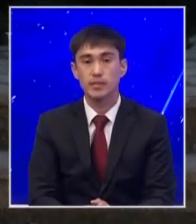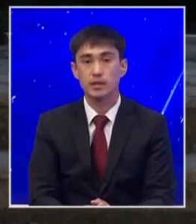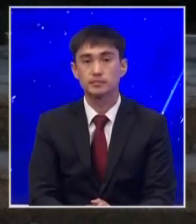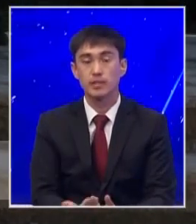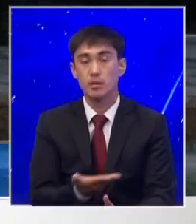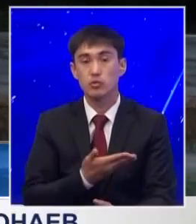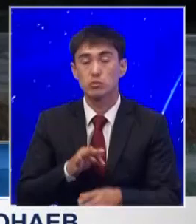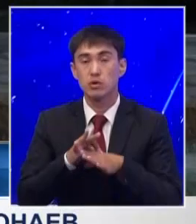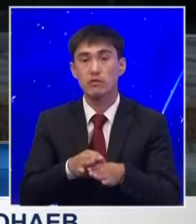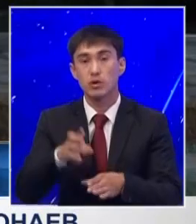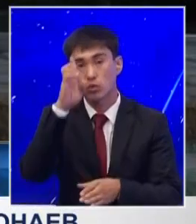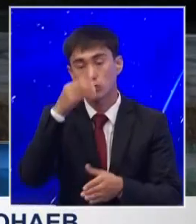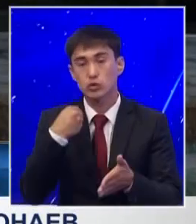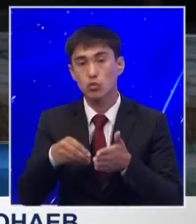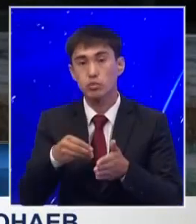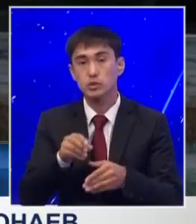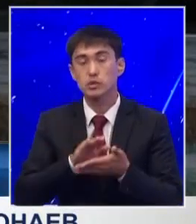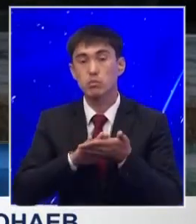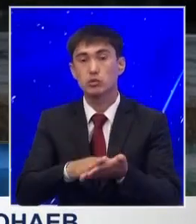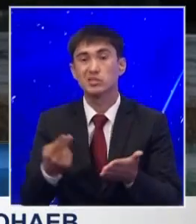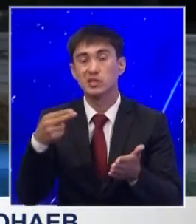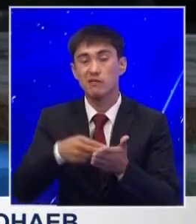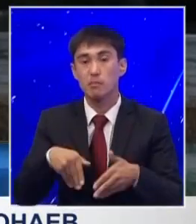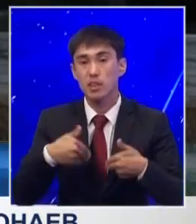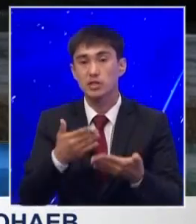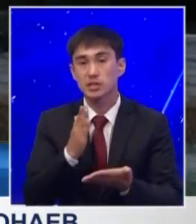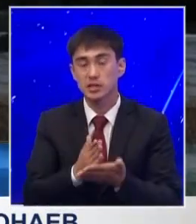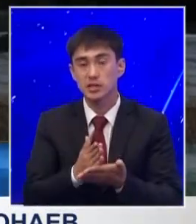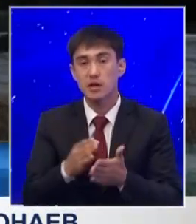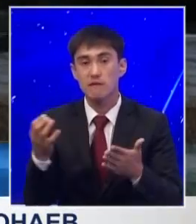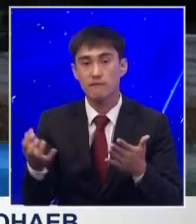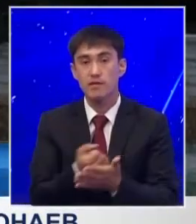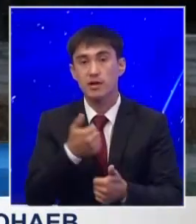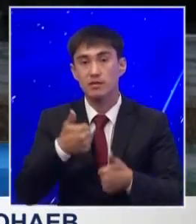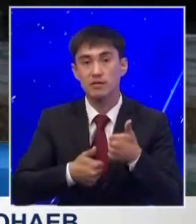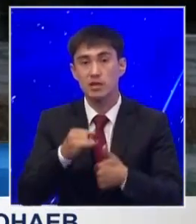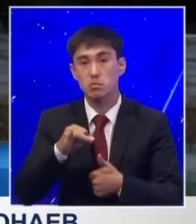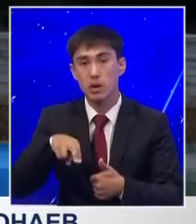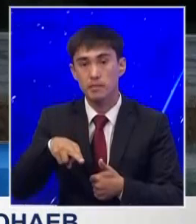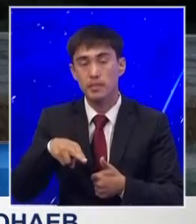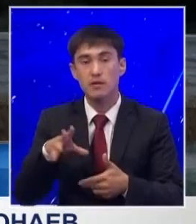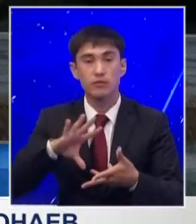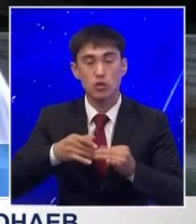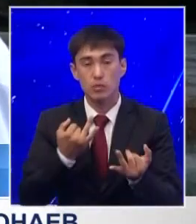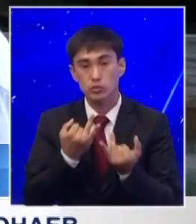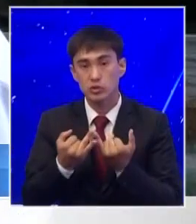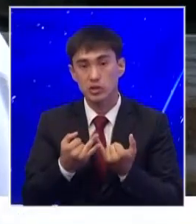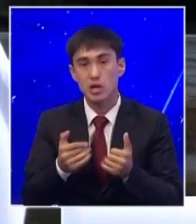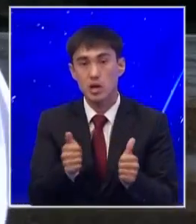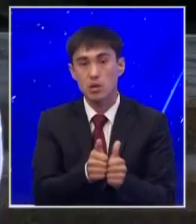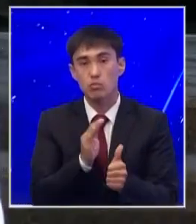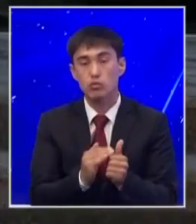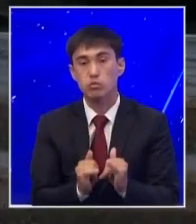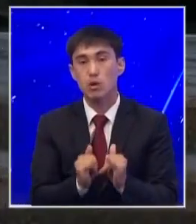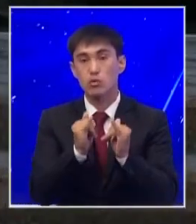Мы уже провели госзакупки с запросом ценовых предложений. Их выиграл индивидуальный предприниматель. Мы все обсудили. Рядом будет